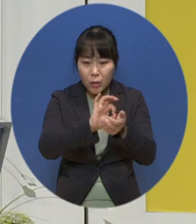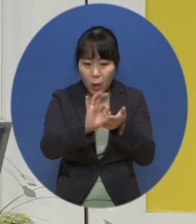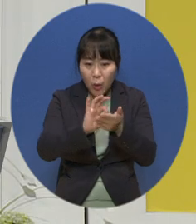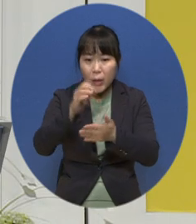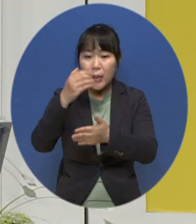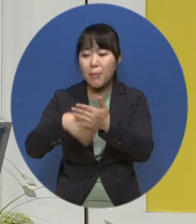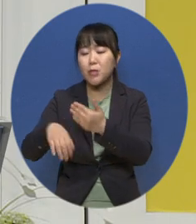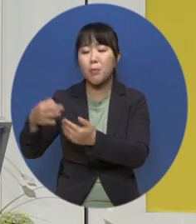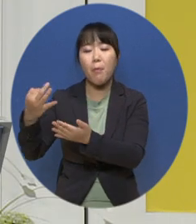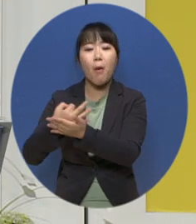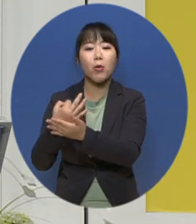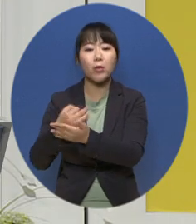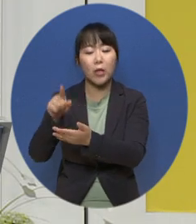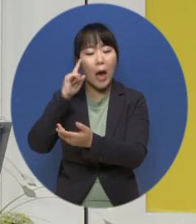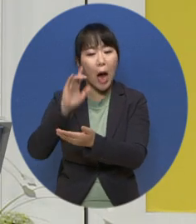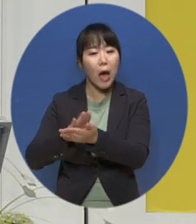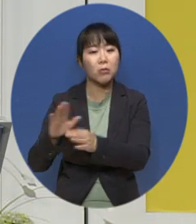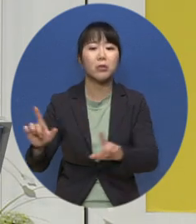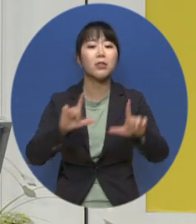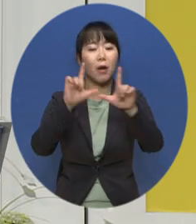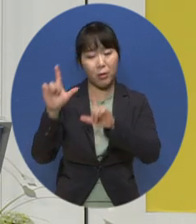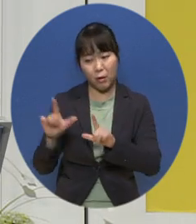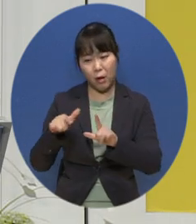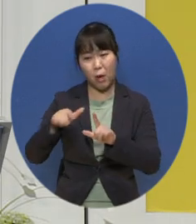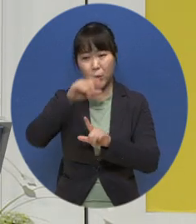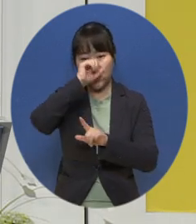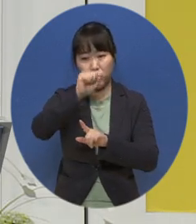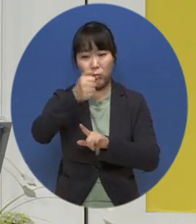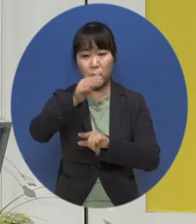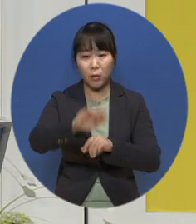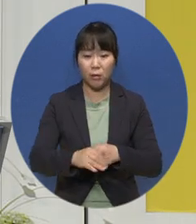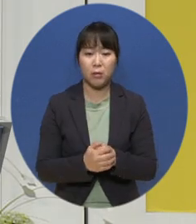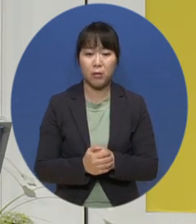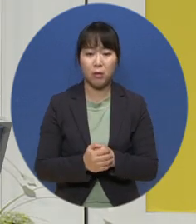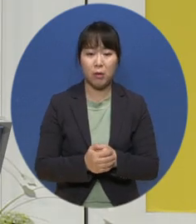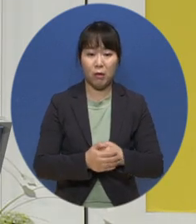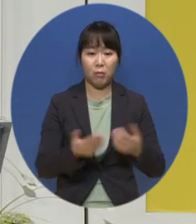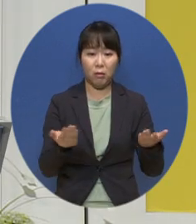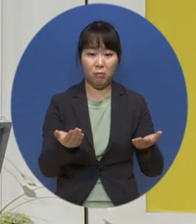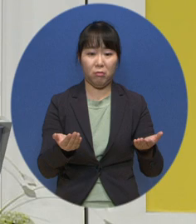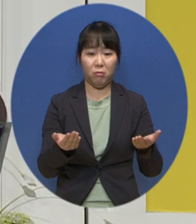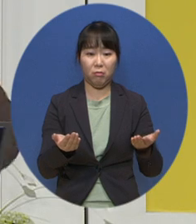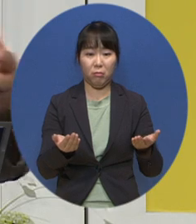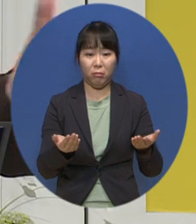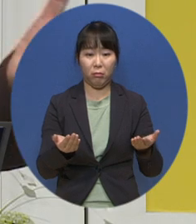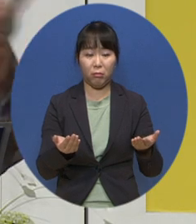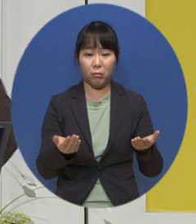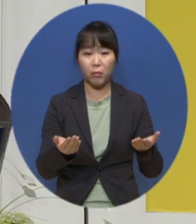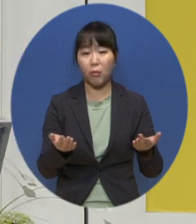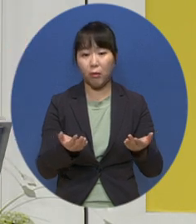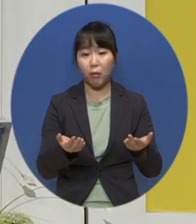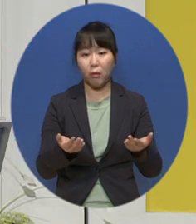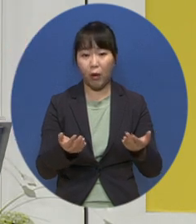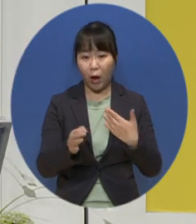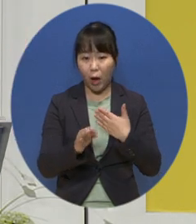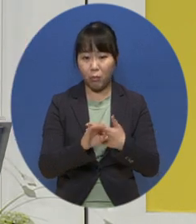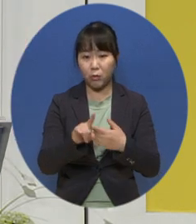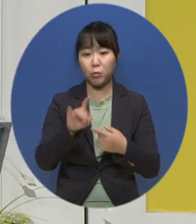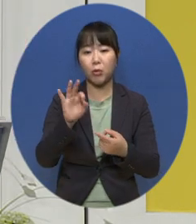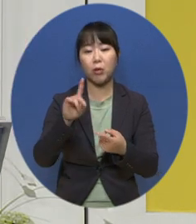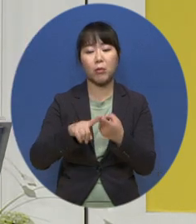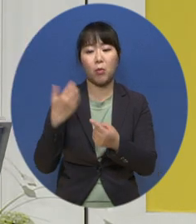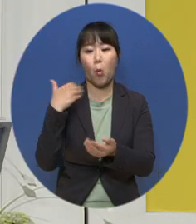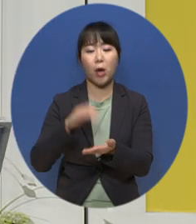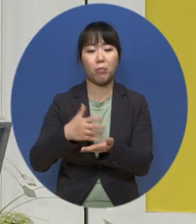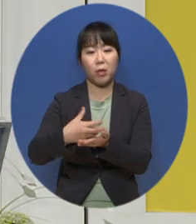벌어서 너 이리 살아가는 길을 만들어 이래서 좋을텐데 일을 하지 않습니까 화 그럼 9일은 환급을 시켜 버립니다